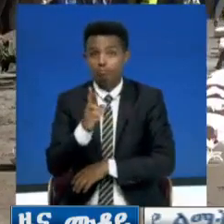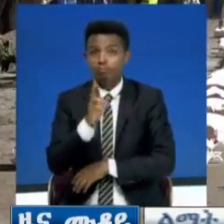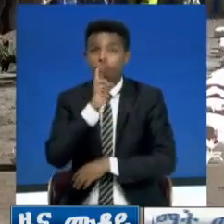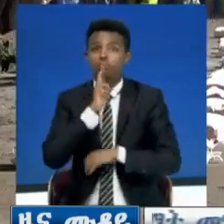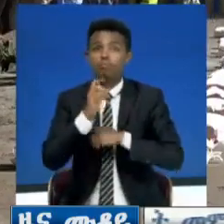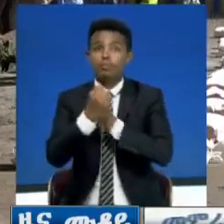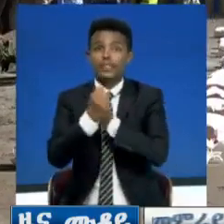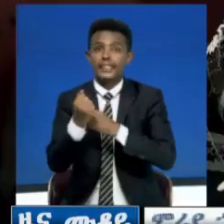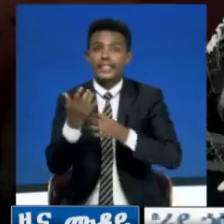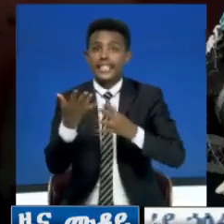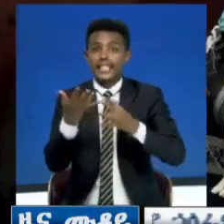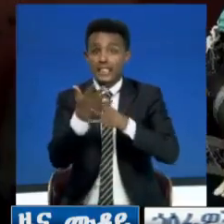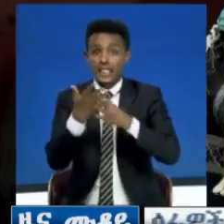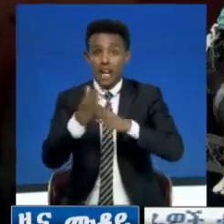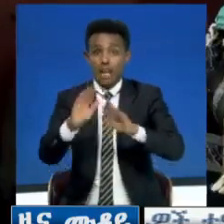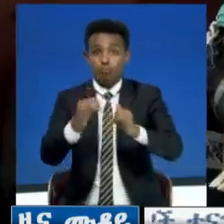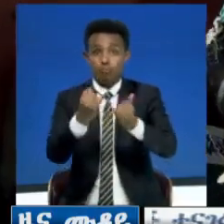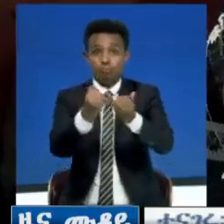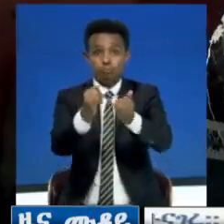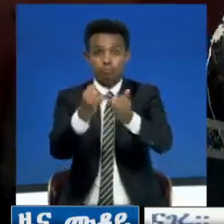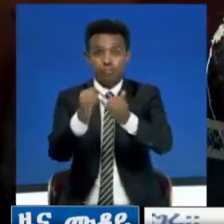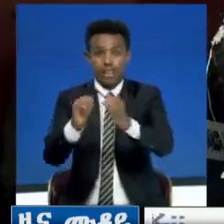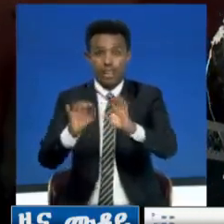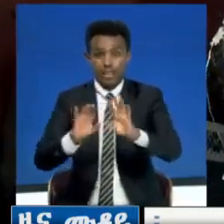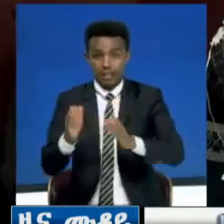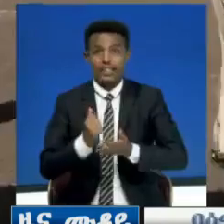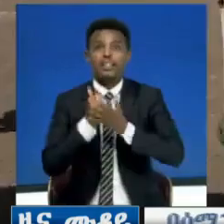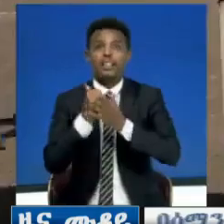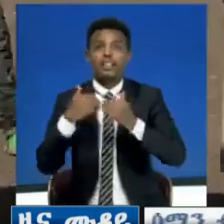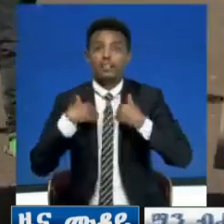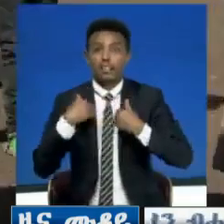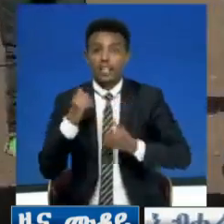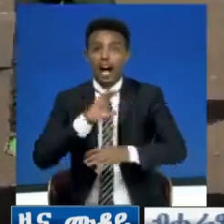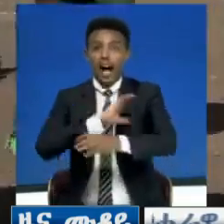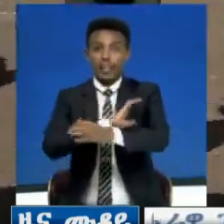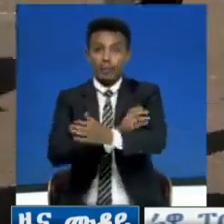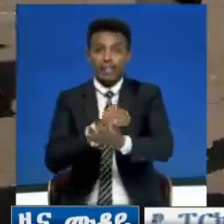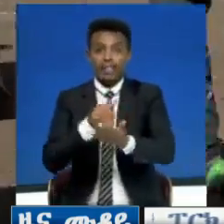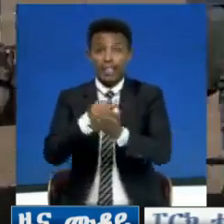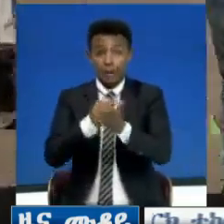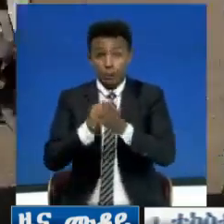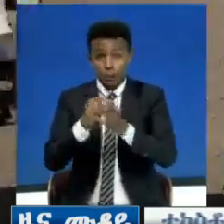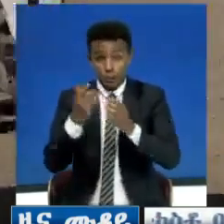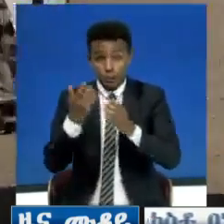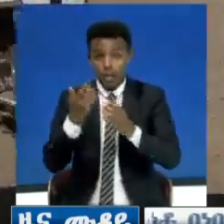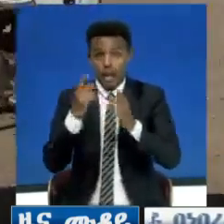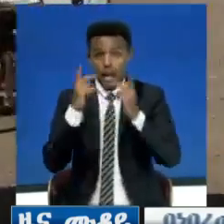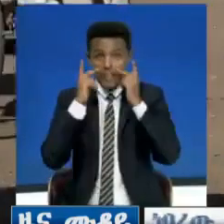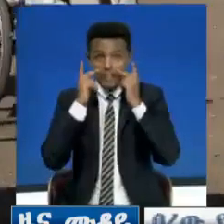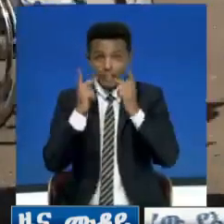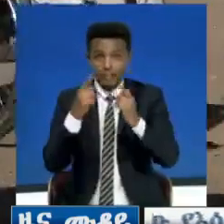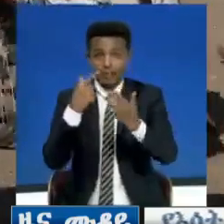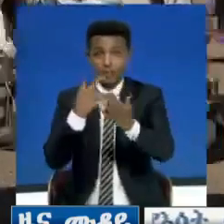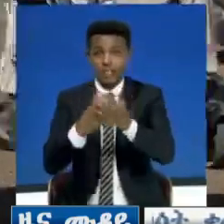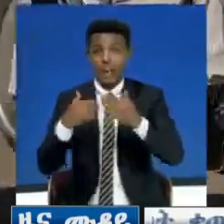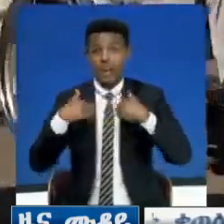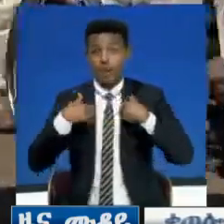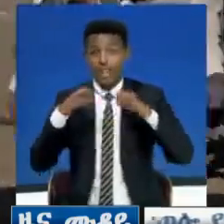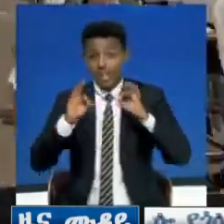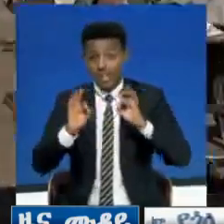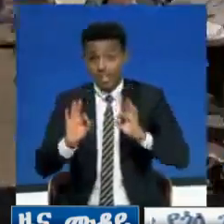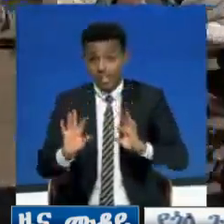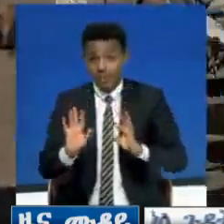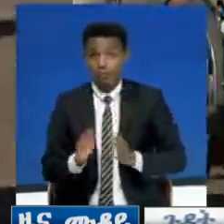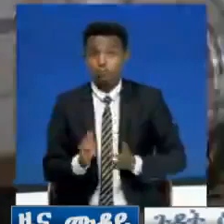አንዳንድ እየረዱን ነው እየተረዳን ነው ያለ ነው። አቅመ ደካሞቹ አያይዘው በዚህ አስቸጋሪ ወቅት ያለው ለሌለው የሚያደርገው